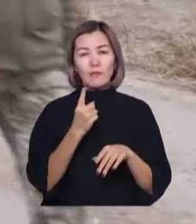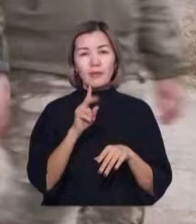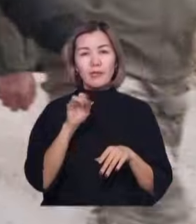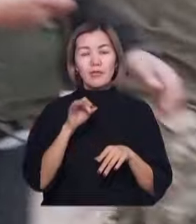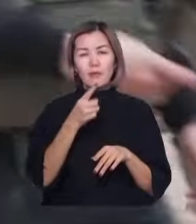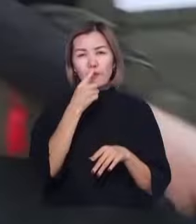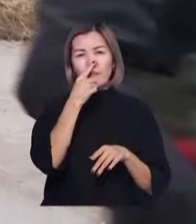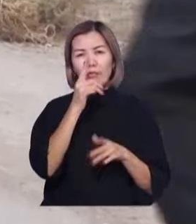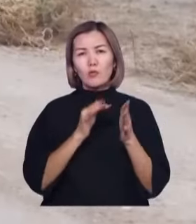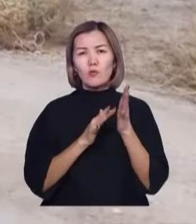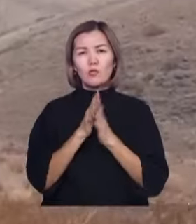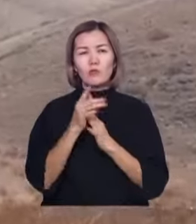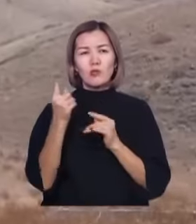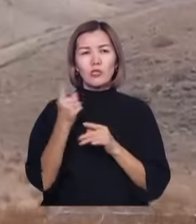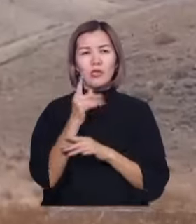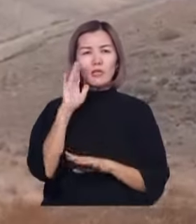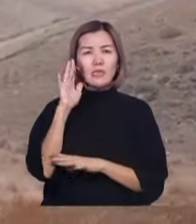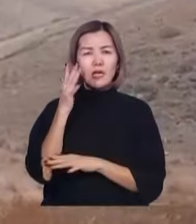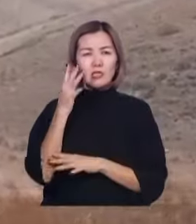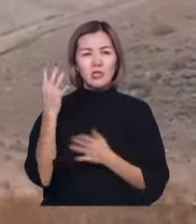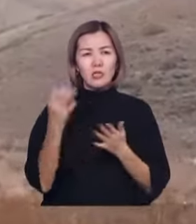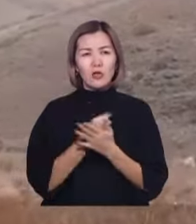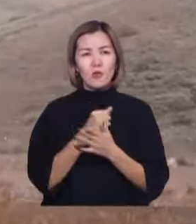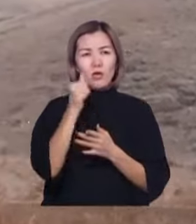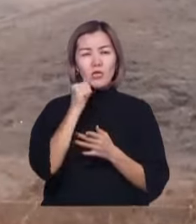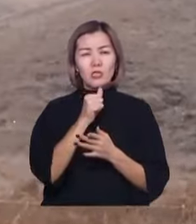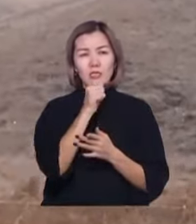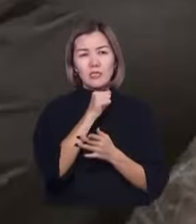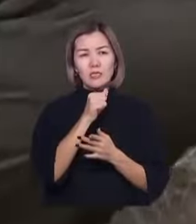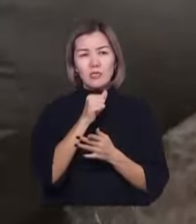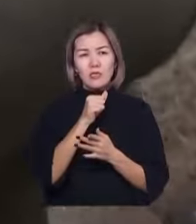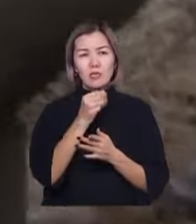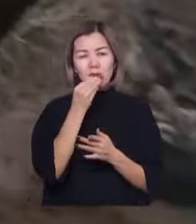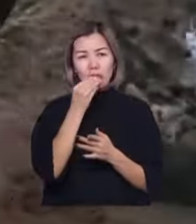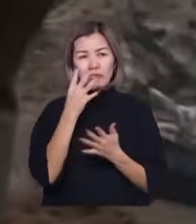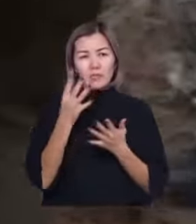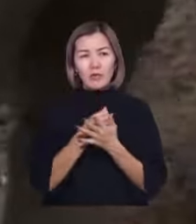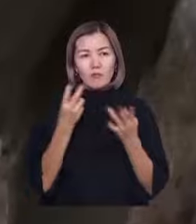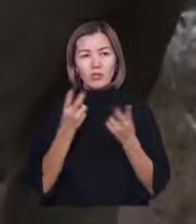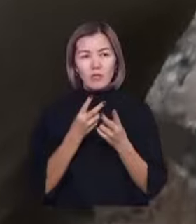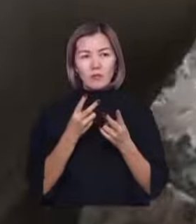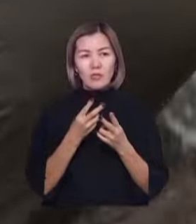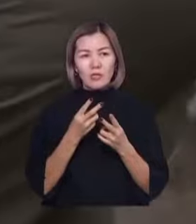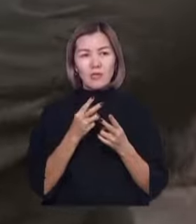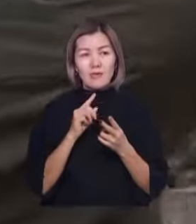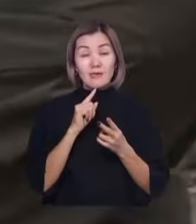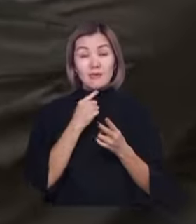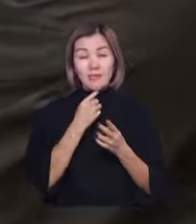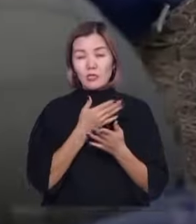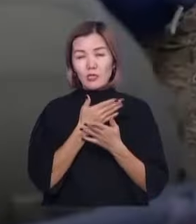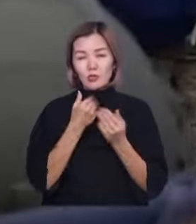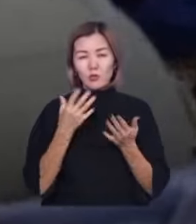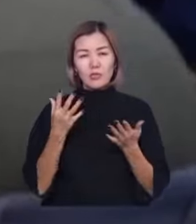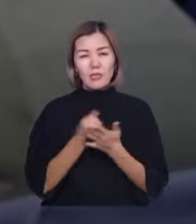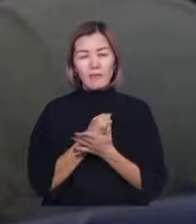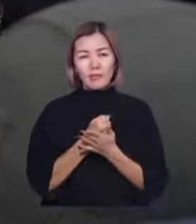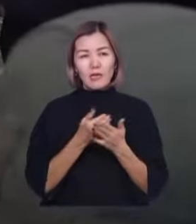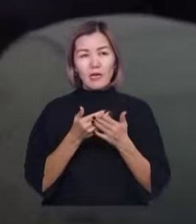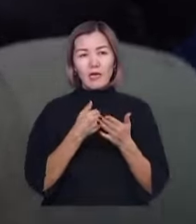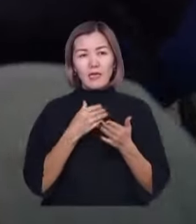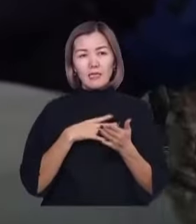қашықтықта өсіп тұрған жалғыз ағашты тауып, жасырын тұрған асты табуымыз керек болды. Қиындықсыз таптық, дегенмен